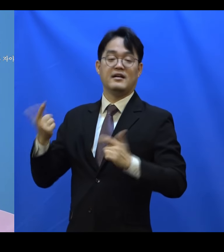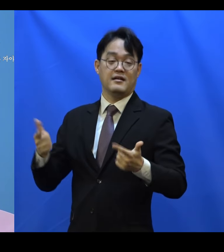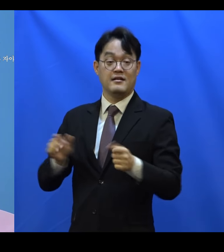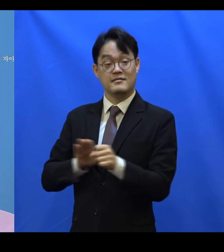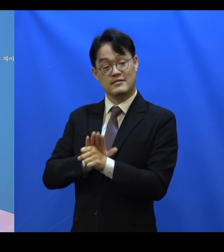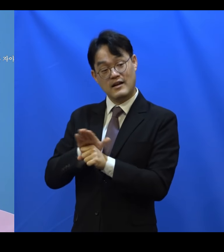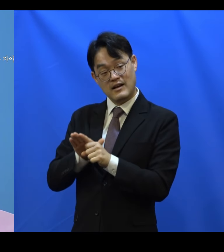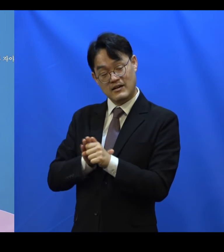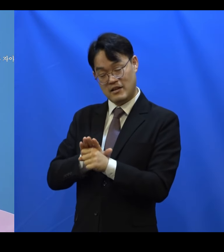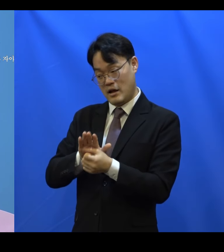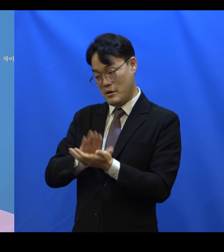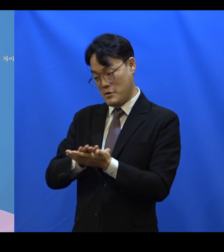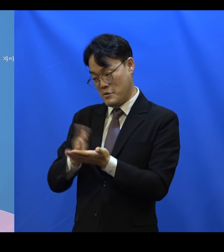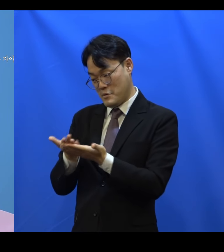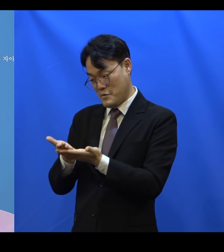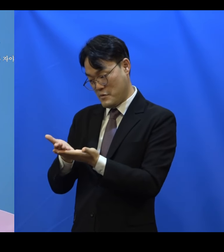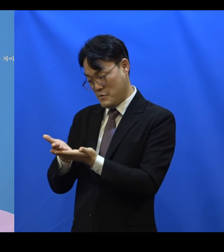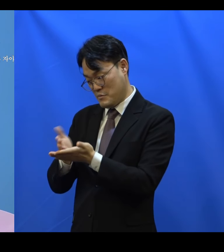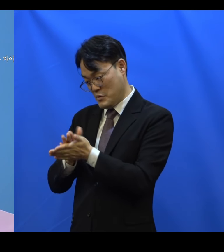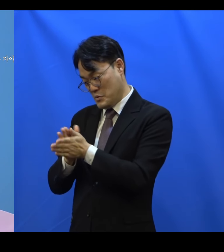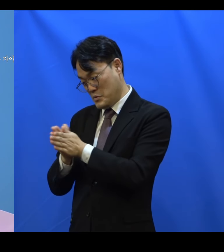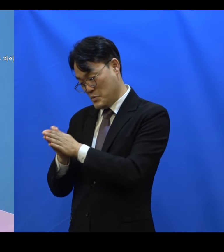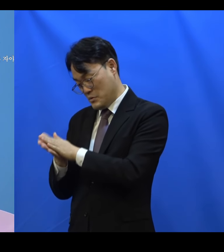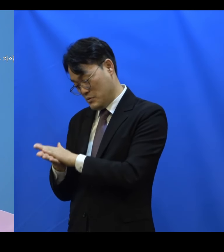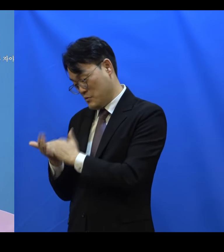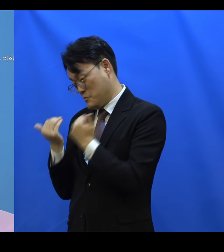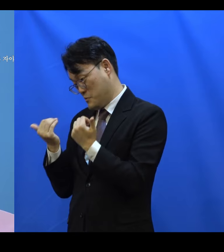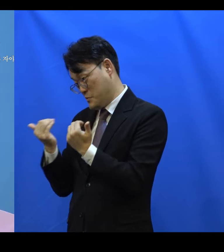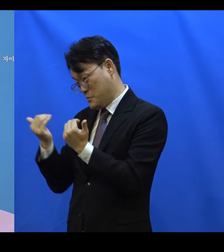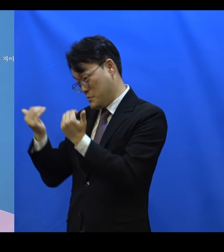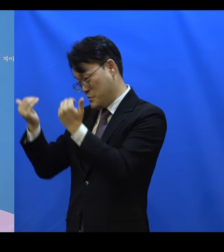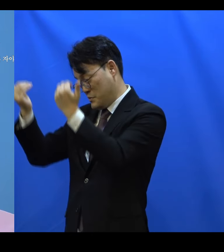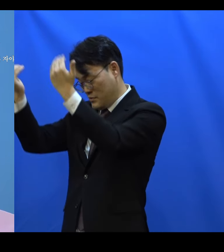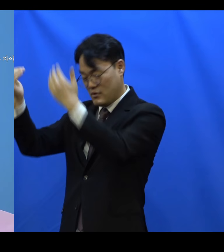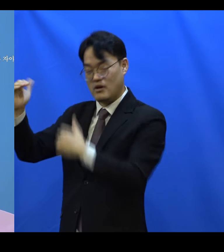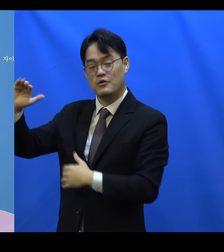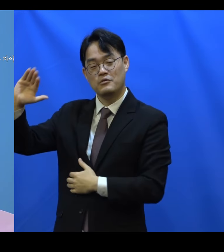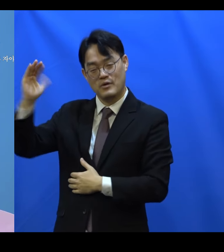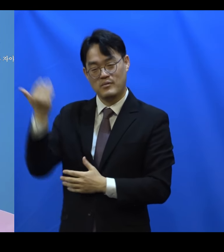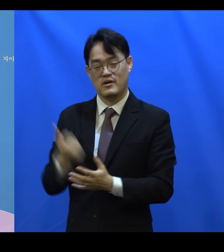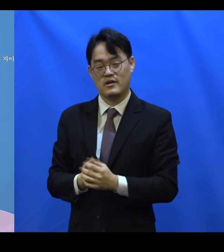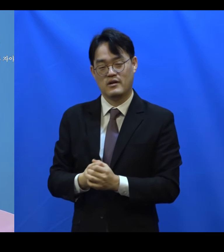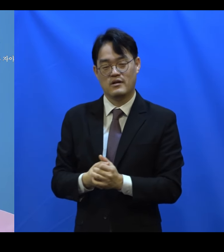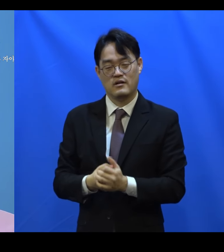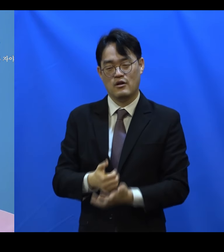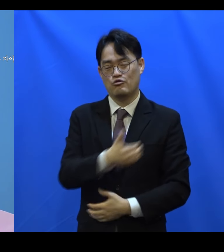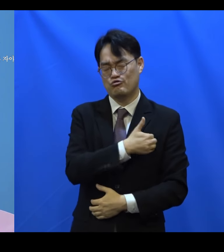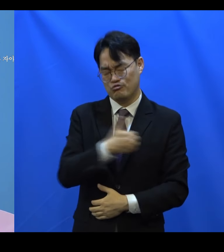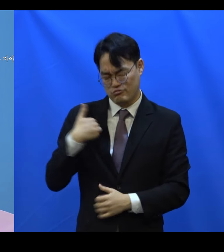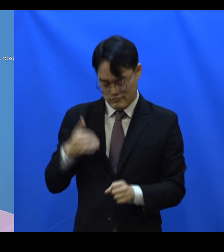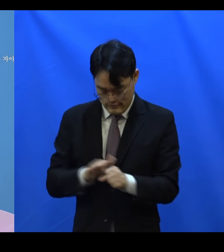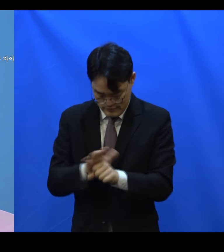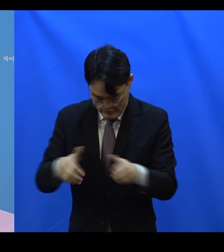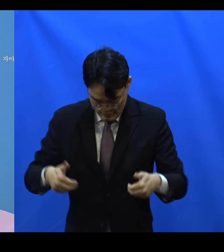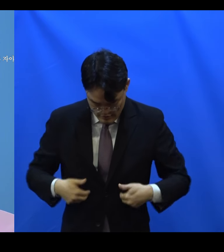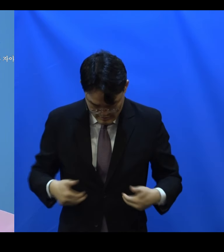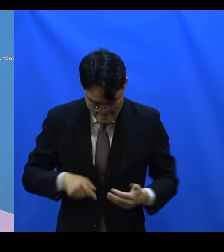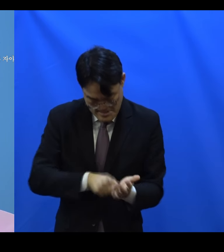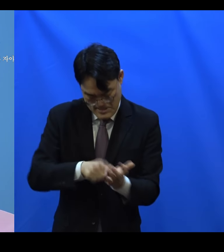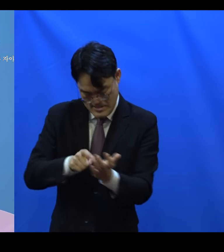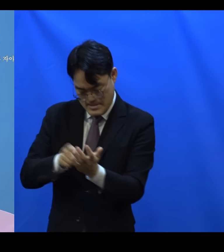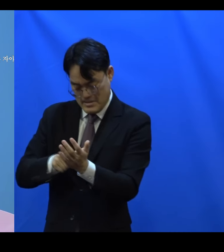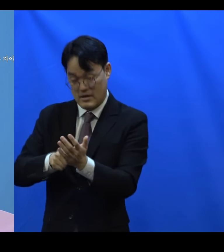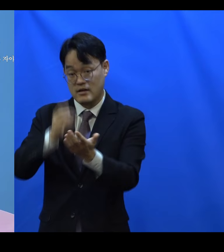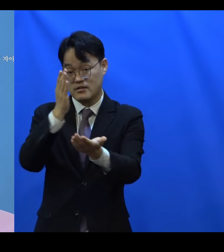자랍니다. 그런데 매우 민감합니다. 인위적인 것을 배제해야 합니다. 충분한 사랑을 누려야 돼요. 조급하면 안 돼요.